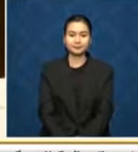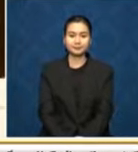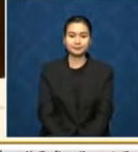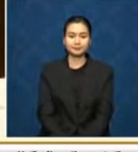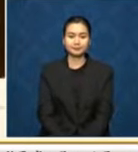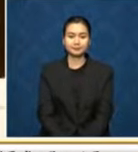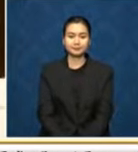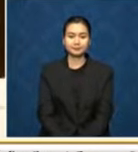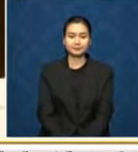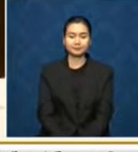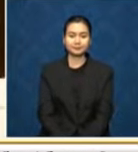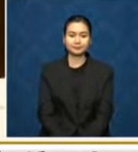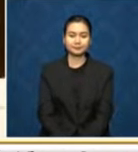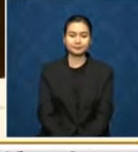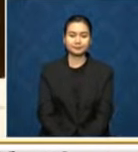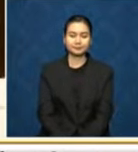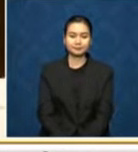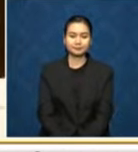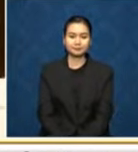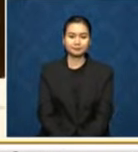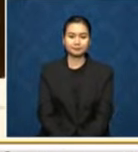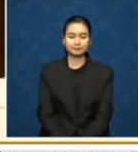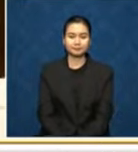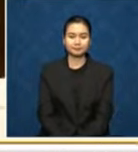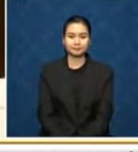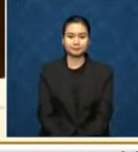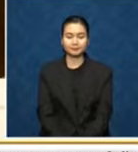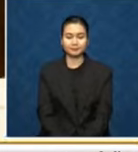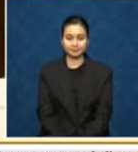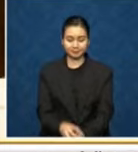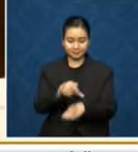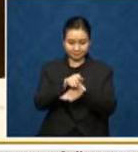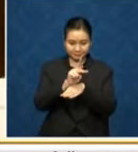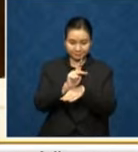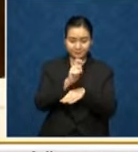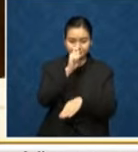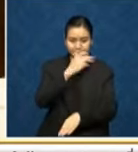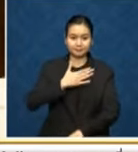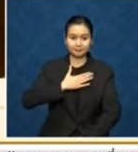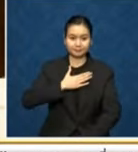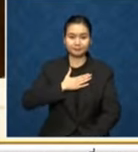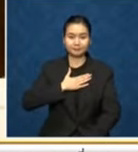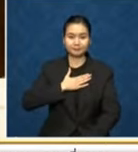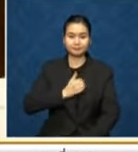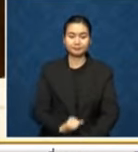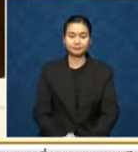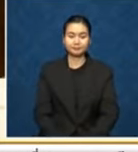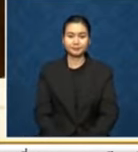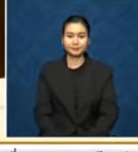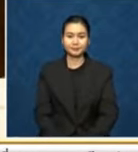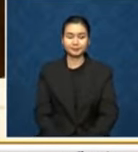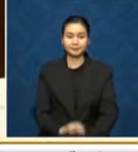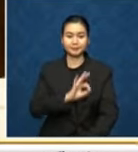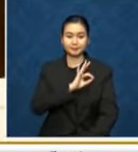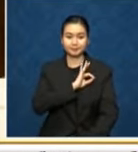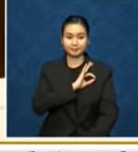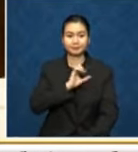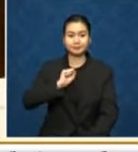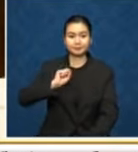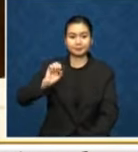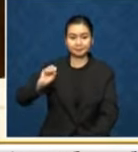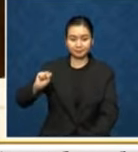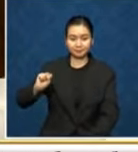น์ตันบรรจงครับ กราบเรียนท่านประธานสภาที่เคารพผมอนุรัตน์ตันบรรจงสมาชิกสภาผู้แ